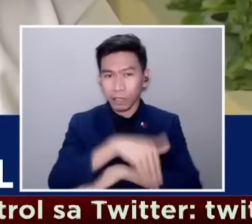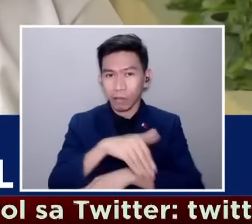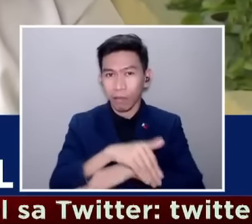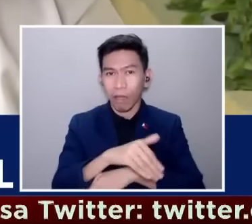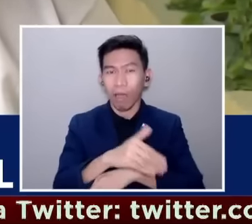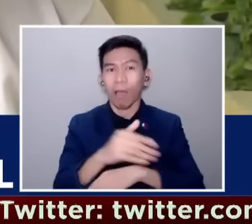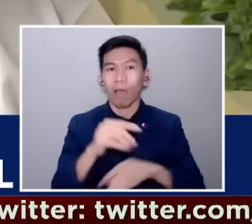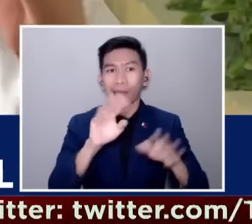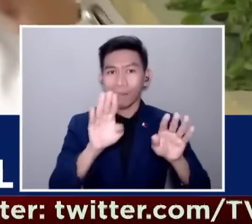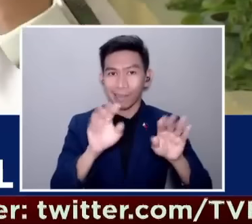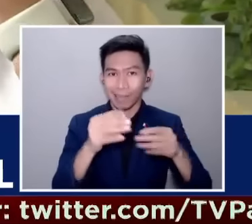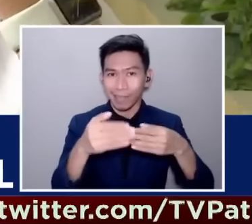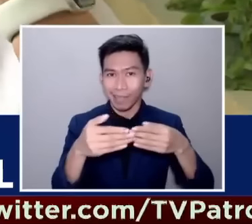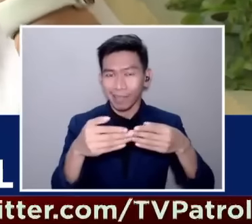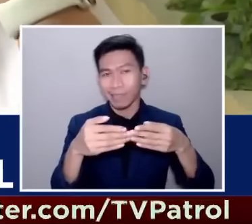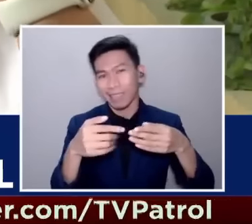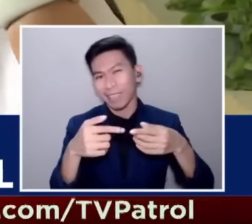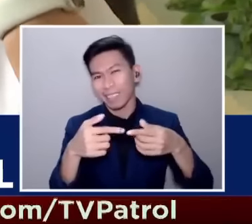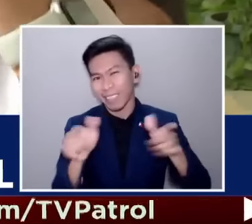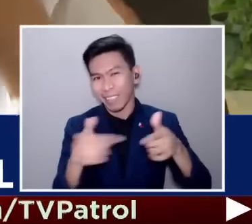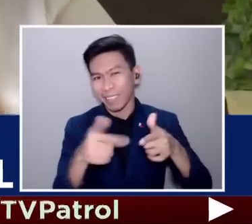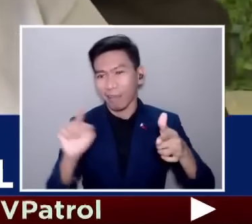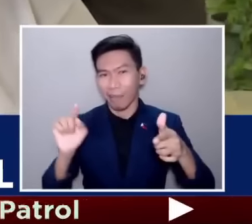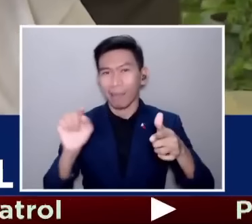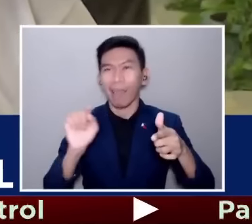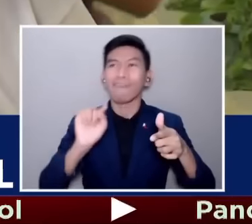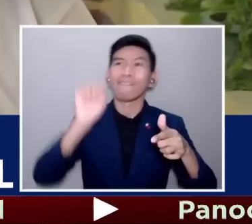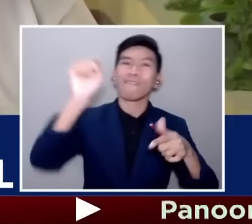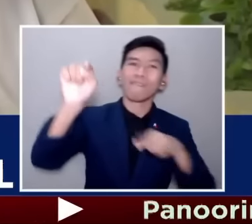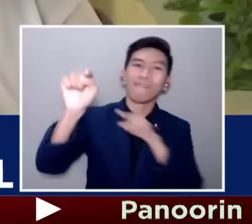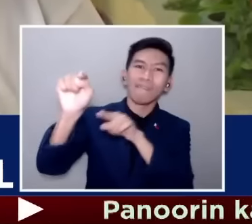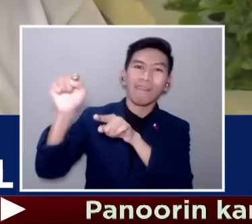hindi na sila makahabol talaga. Papasara ko na rin ang gate.